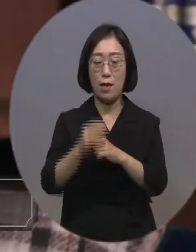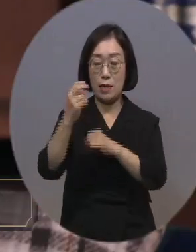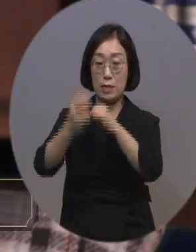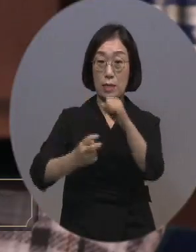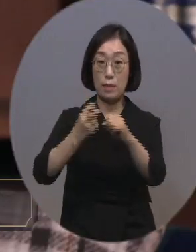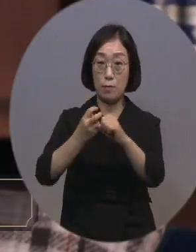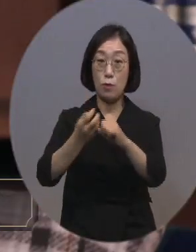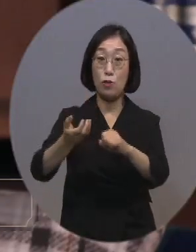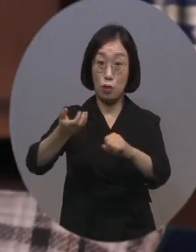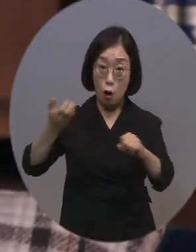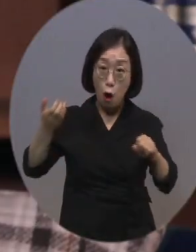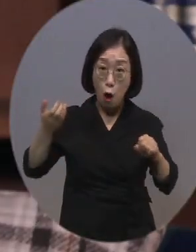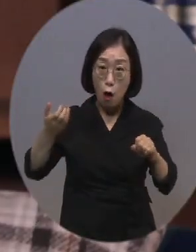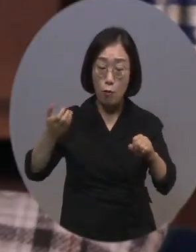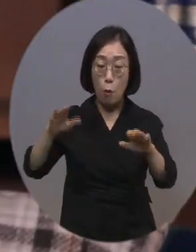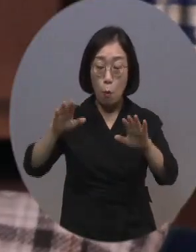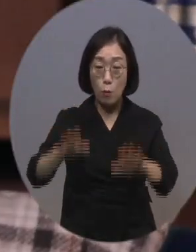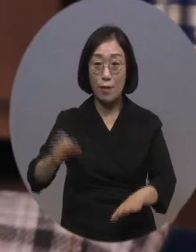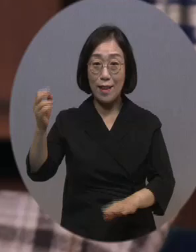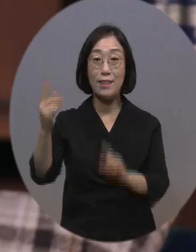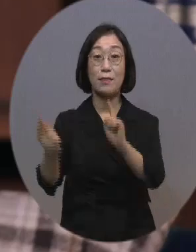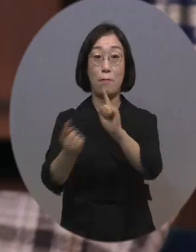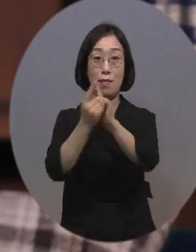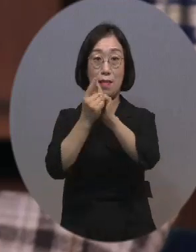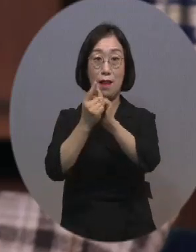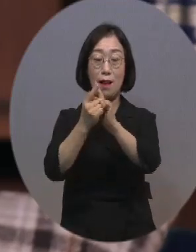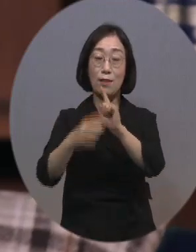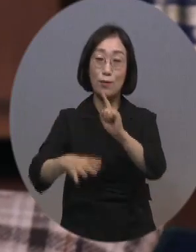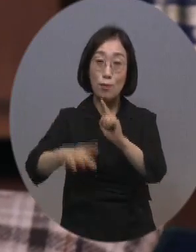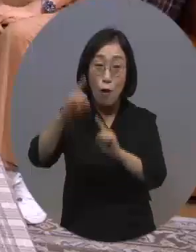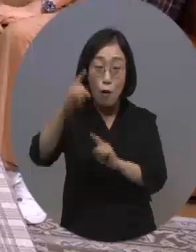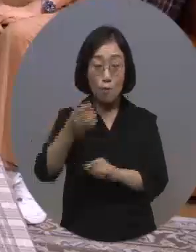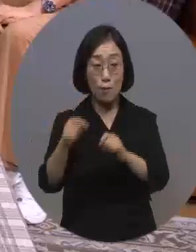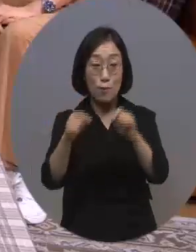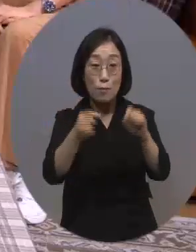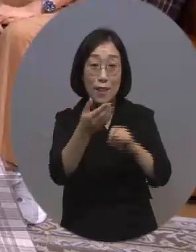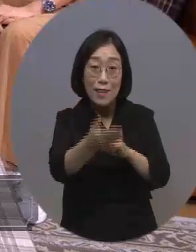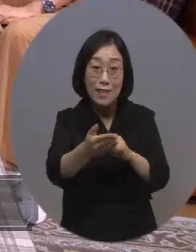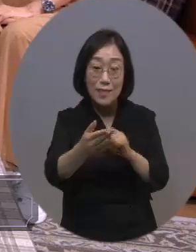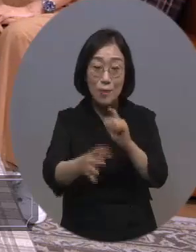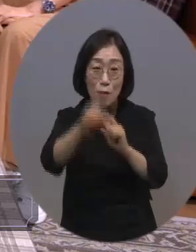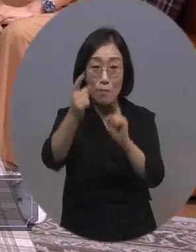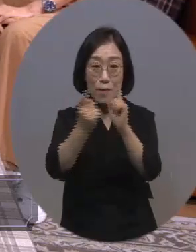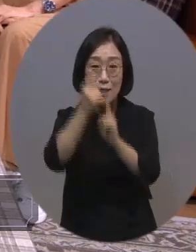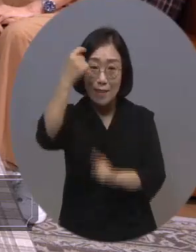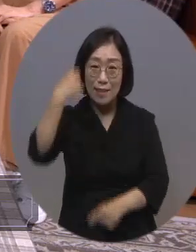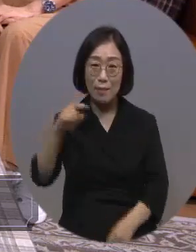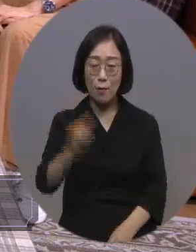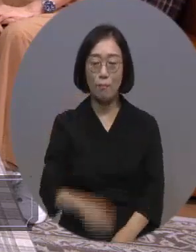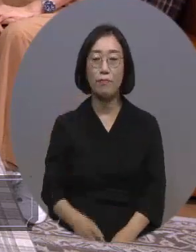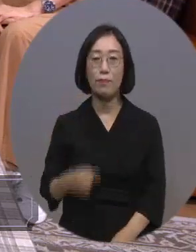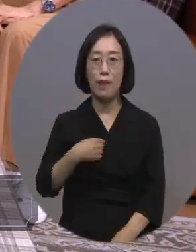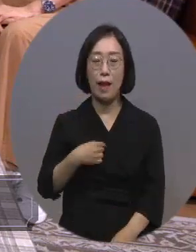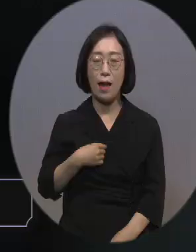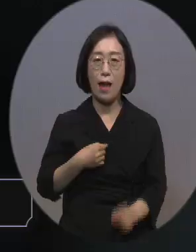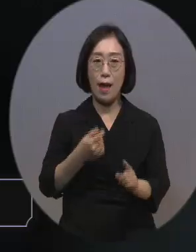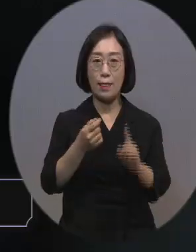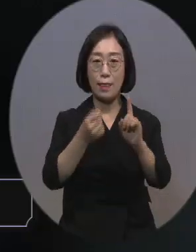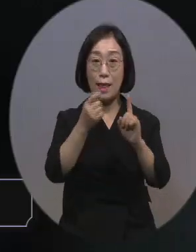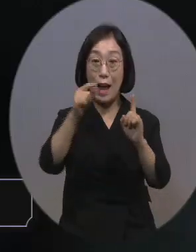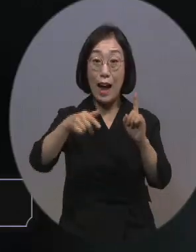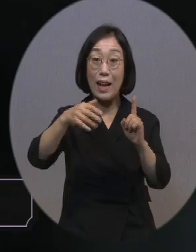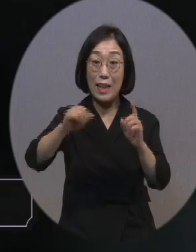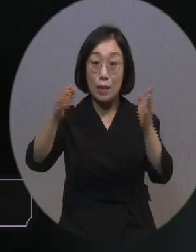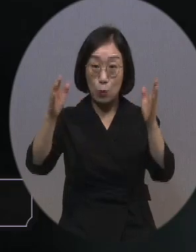다시 만날 거라는 걸. 처음 탈북민 만났을 때 기억하십니까? 한 학기 동안 대학교를 다니면서